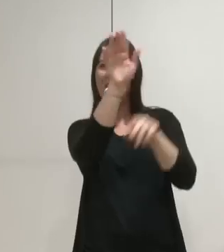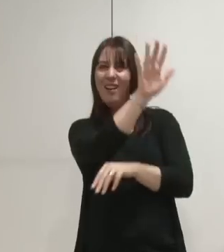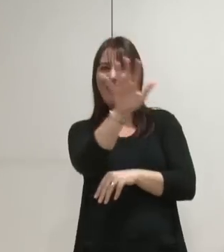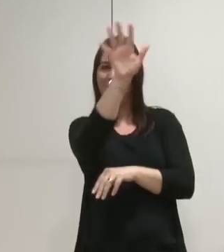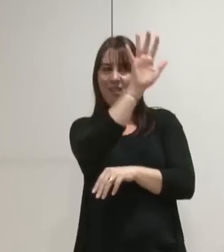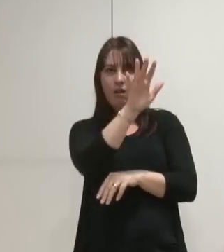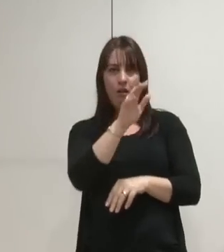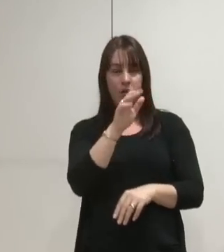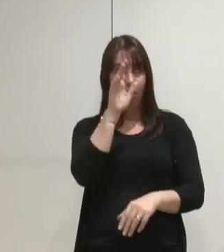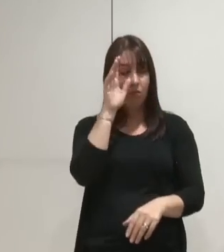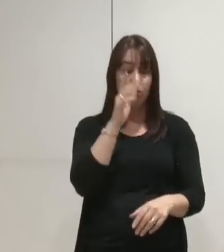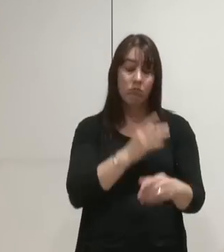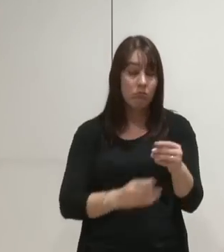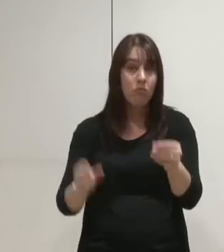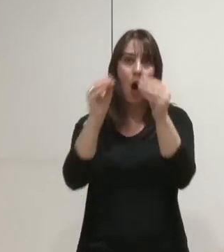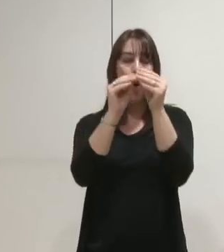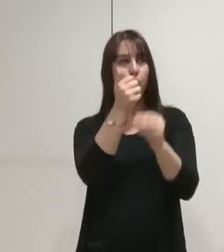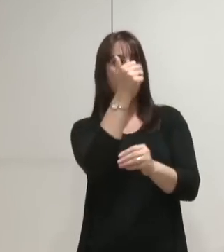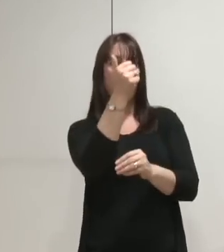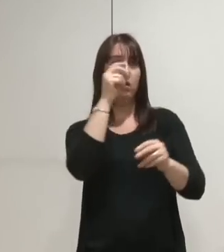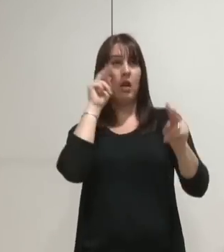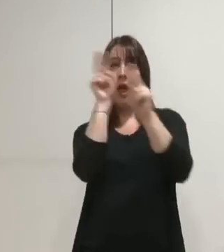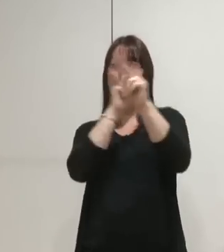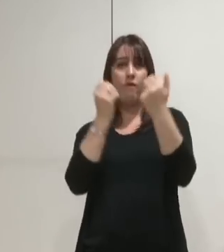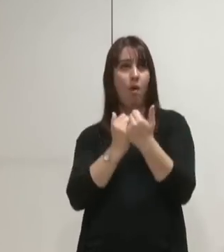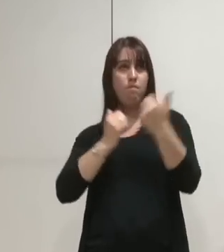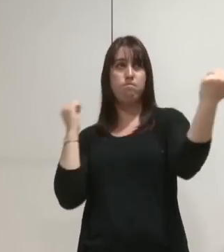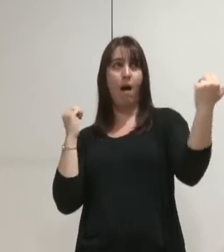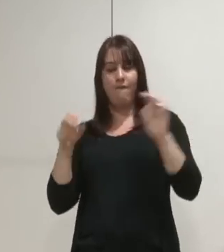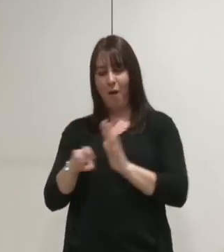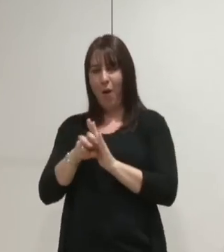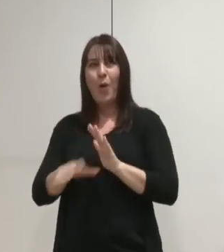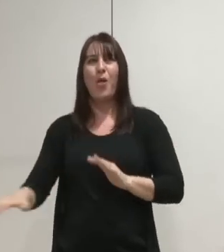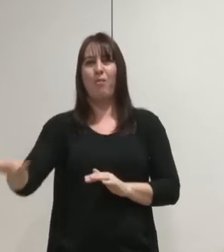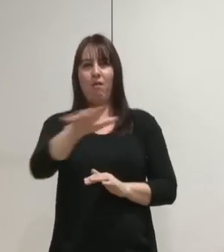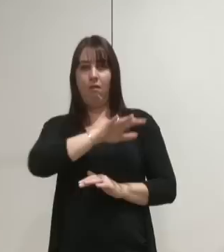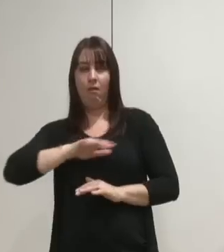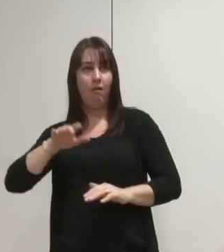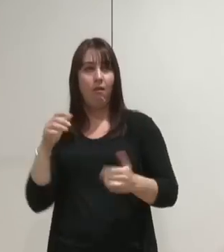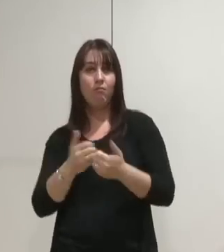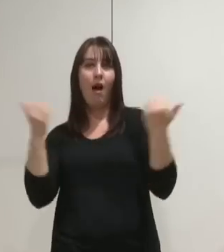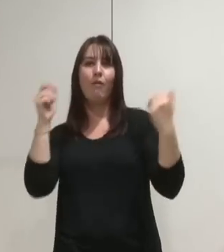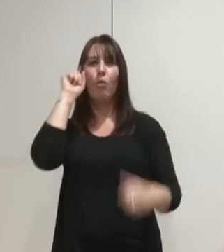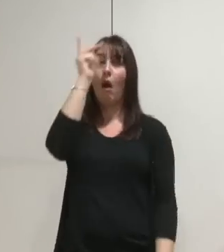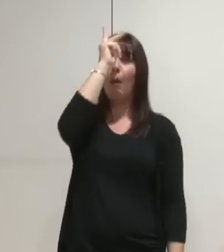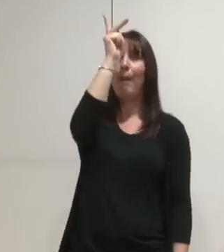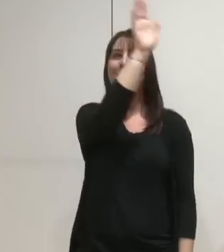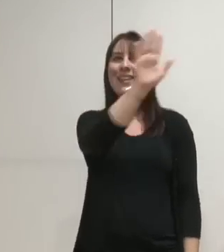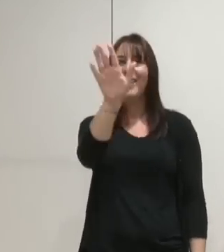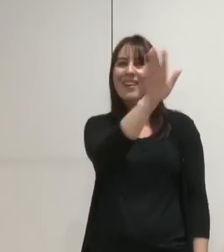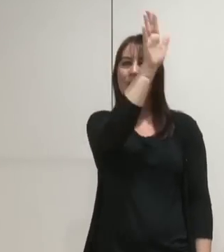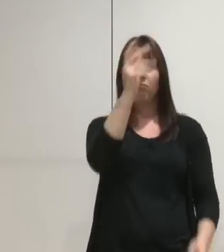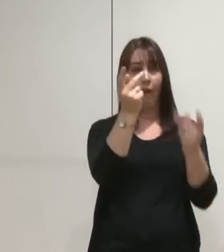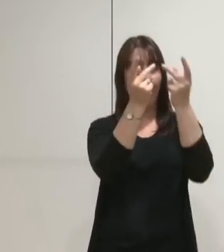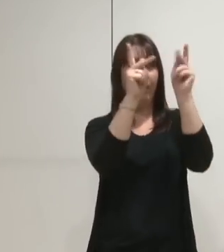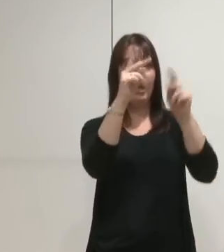lui en plus une dynamique qui est bien différente de celle de notre agglomération on est en région parisienne et même de sa